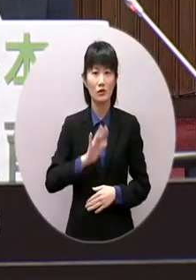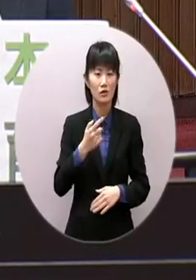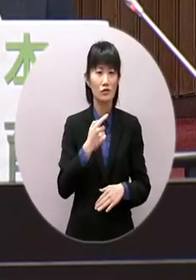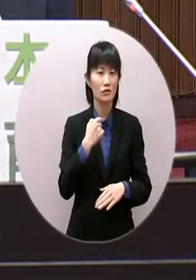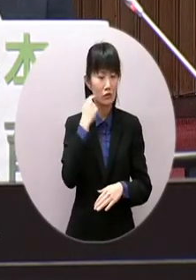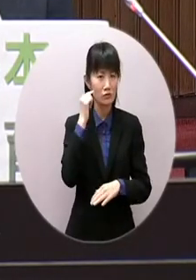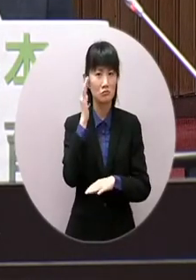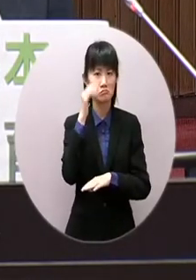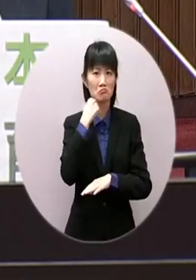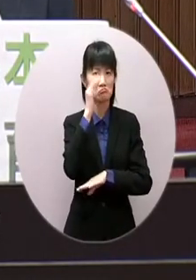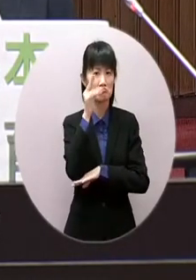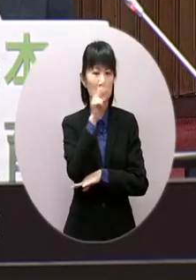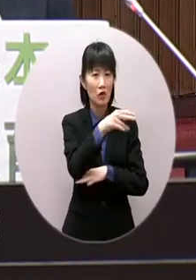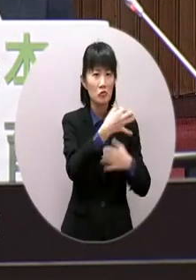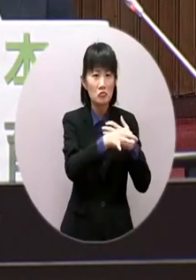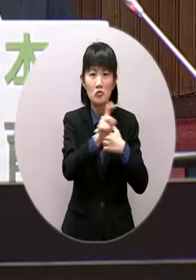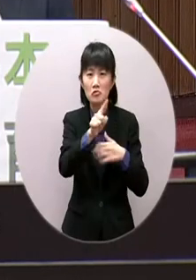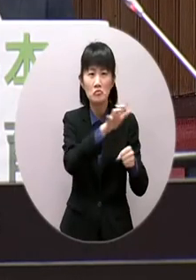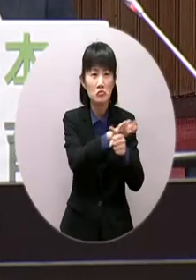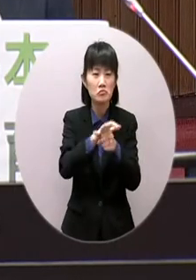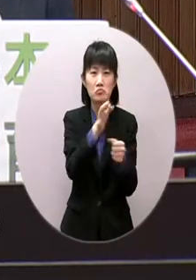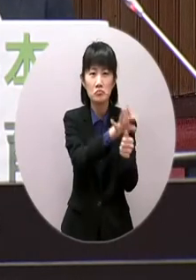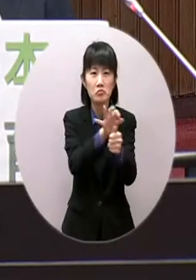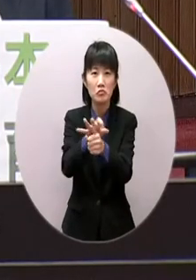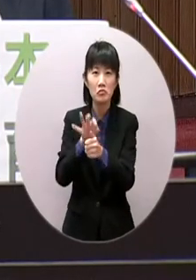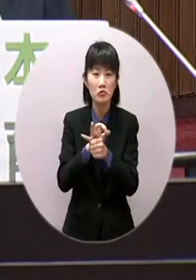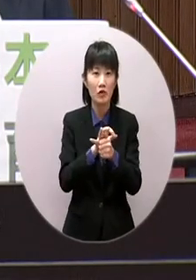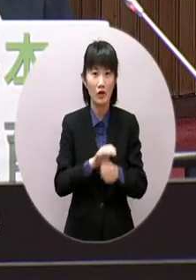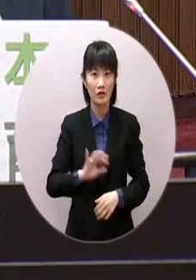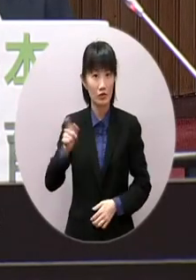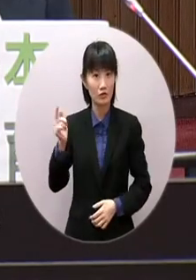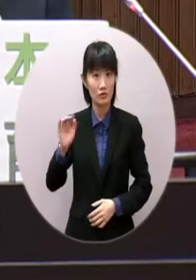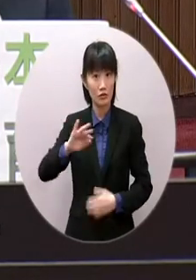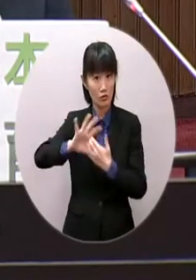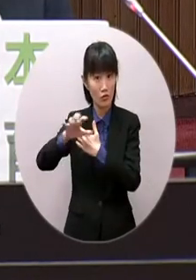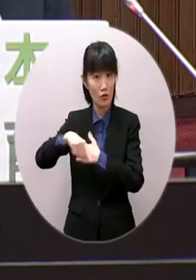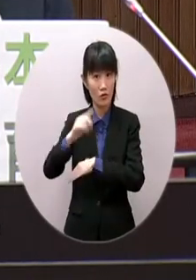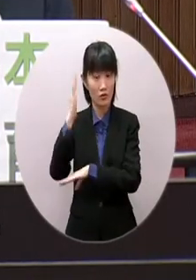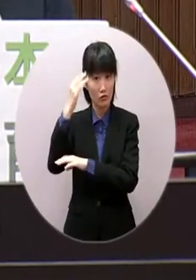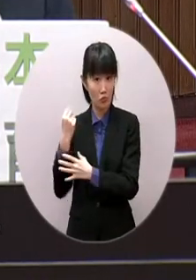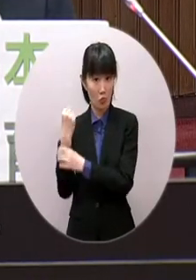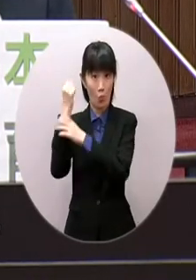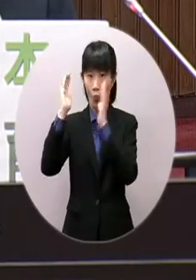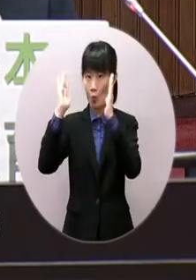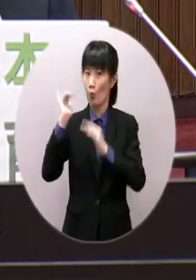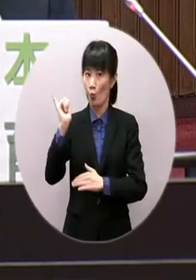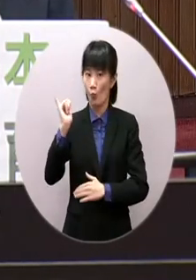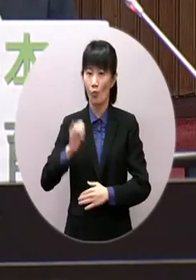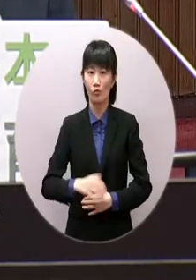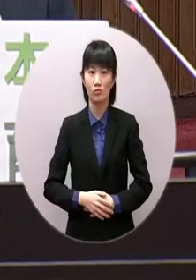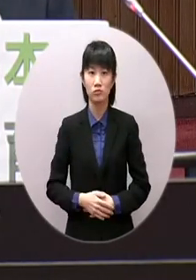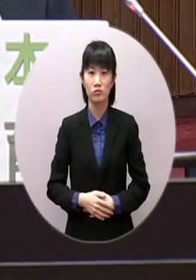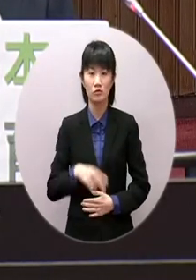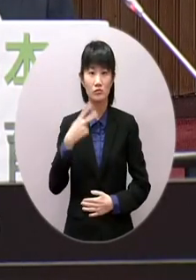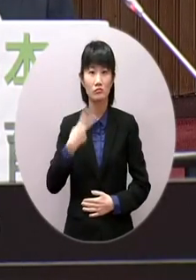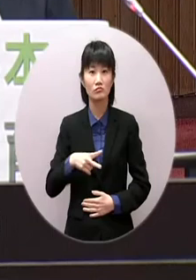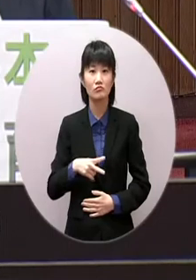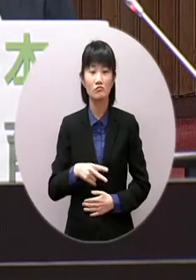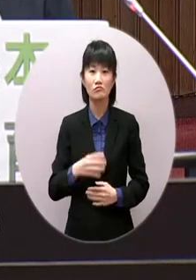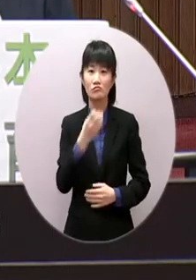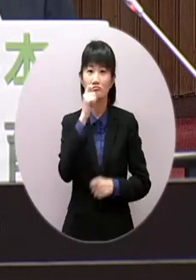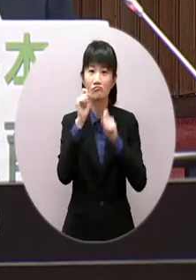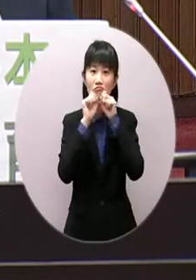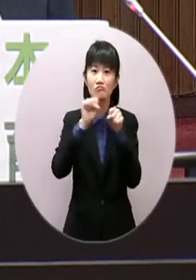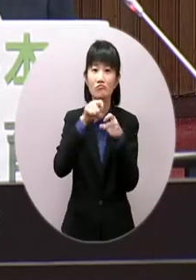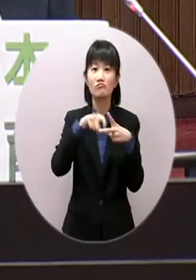补贴吗？难道我们不能把这些负面的补贴转向为正面的支持吗？这是一个我们要考虑的。另外一个当然是食品